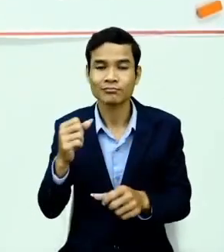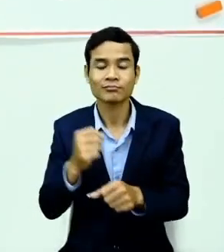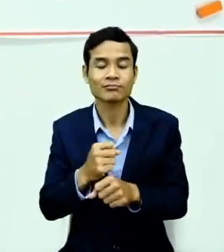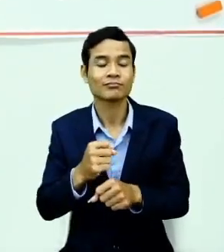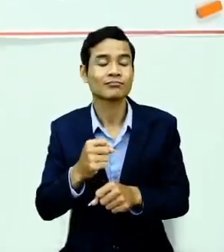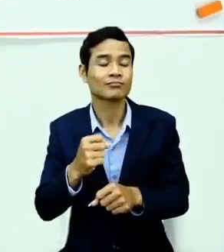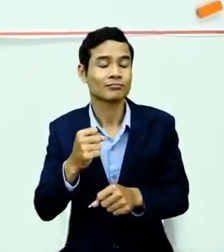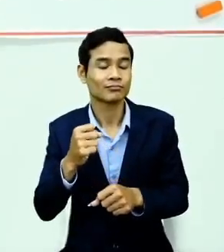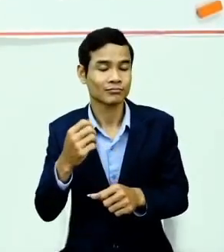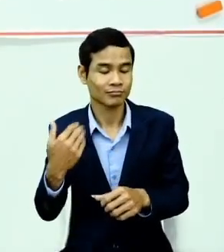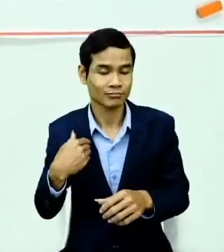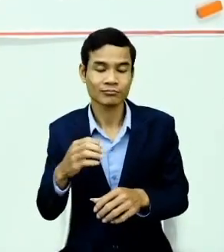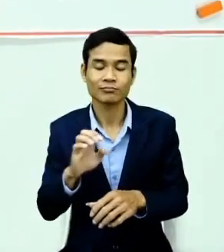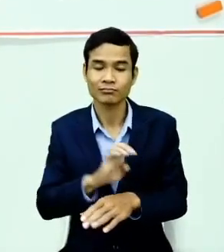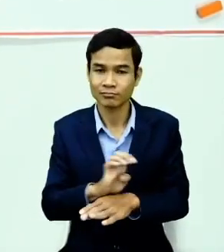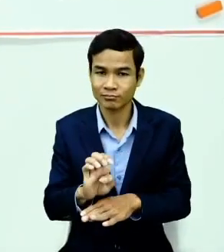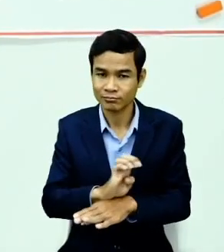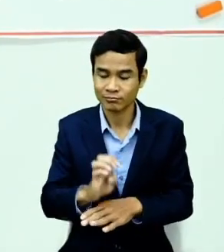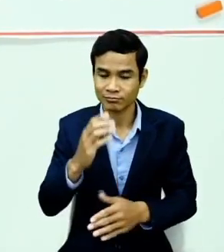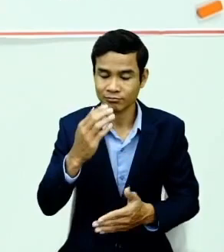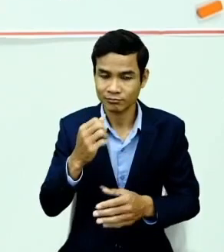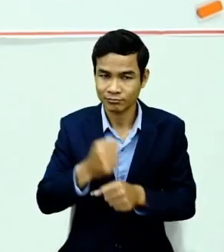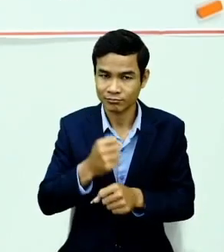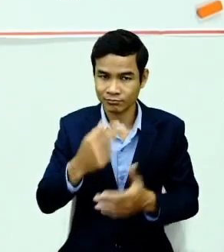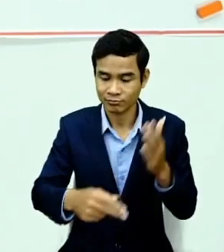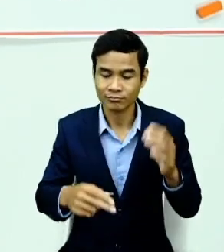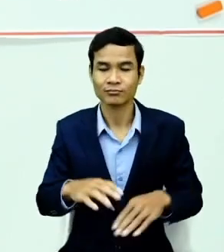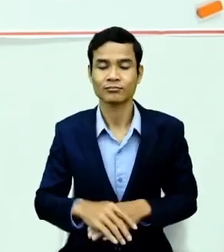bánh mấy nhà con màn án